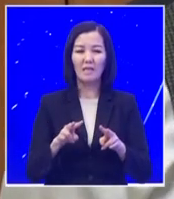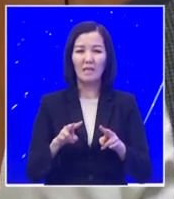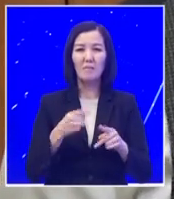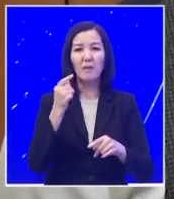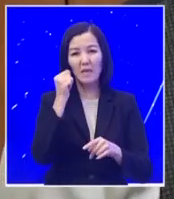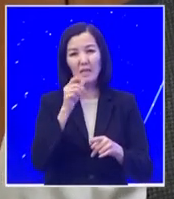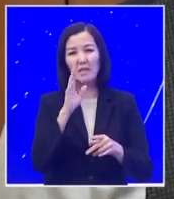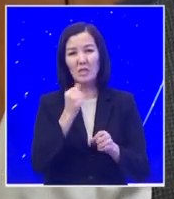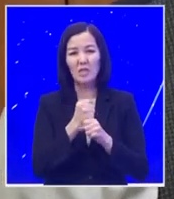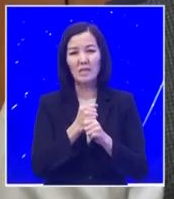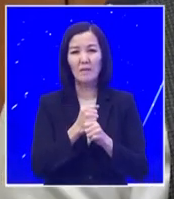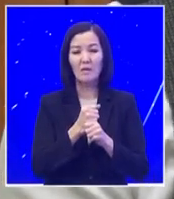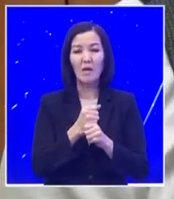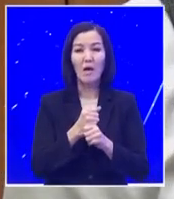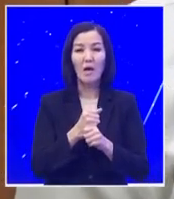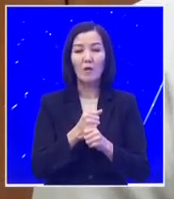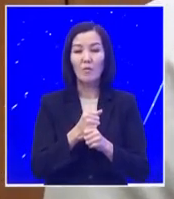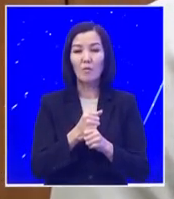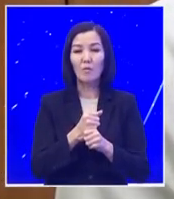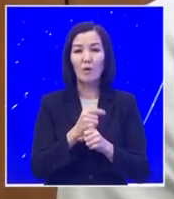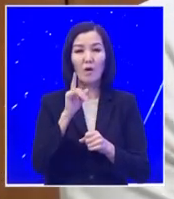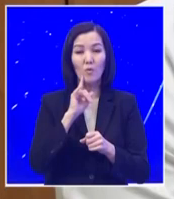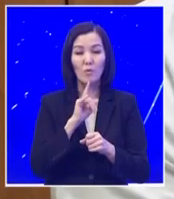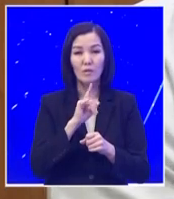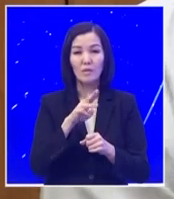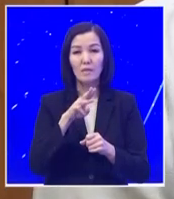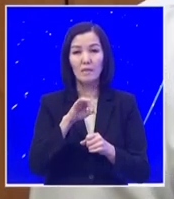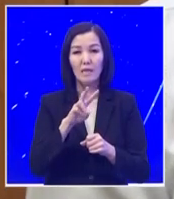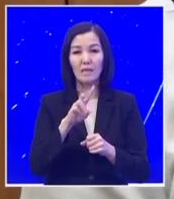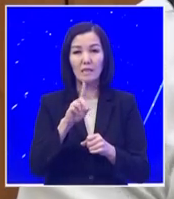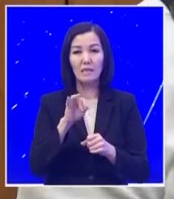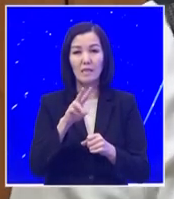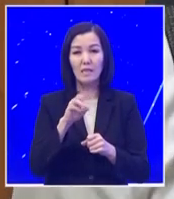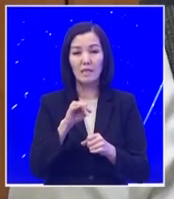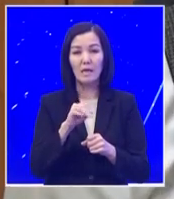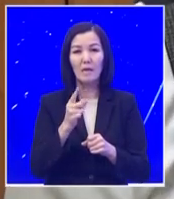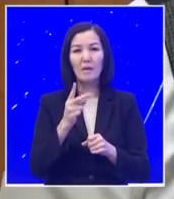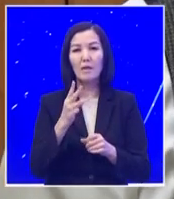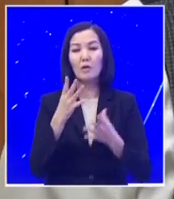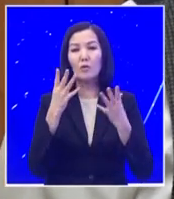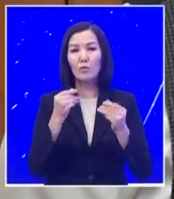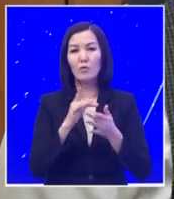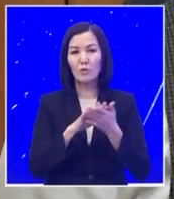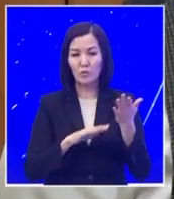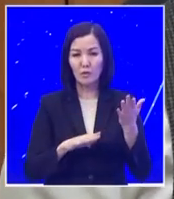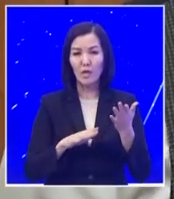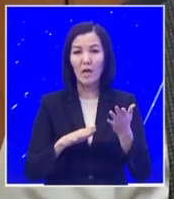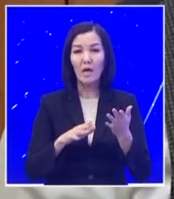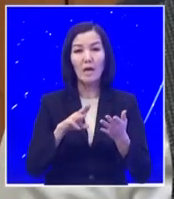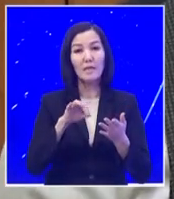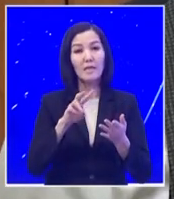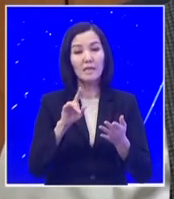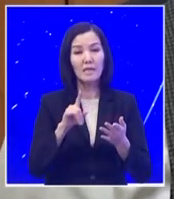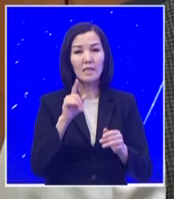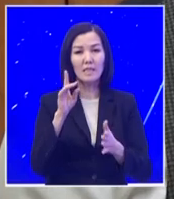нәрсеге еліктеп, ананы оқып, мынаны оқып барған іс-шарамызды ұмытып, кейде ұмытып бір екі күнге сол жүретін сәттеріміз болады. Бірақ бұл